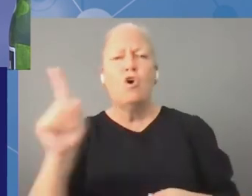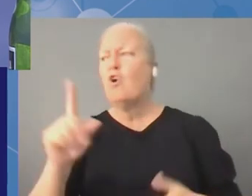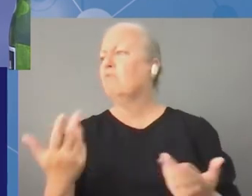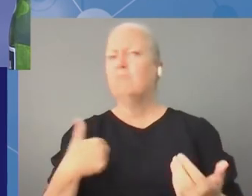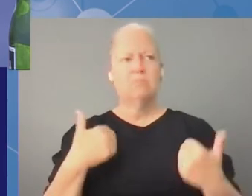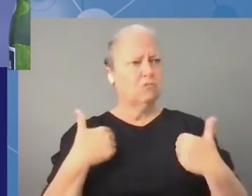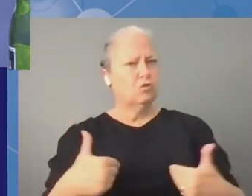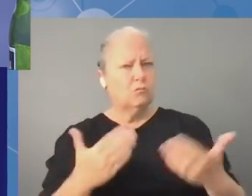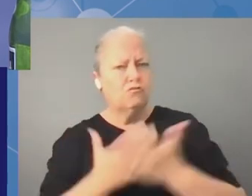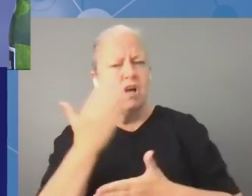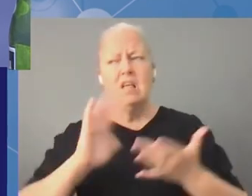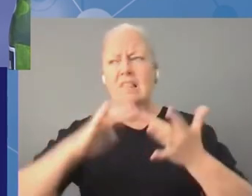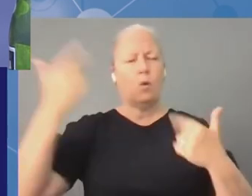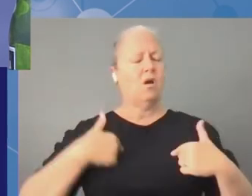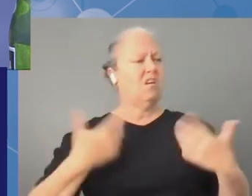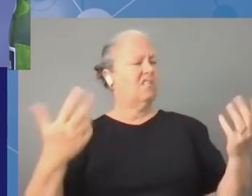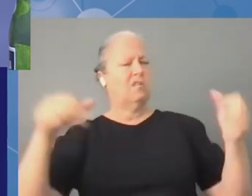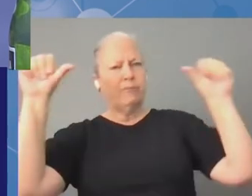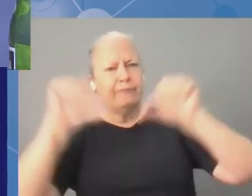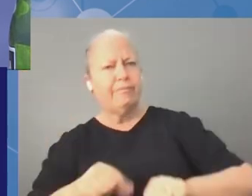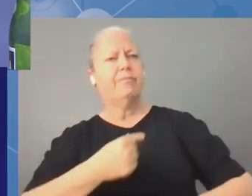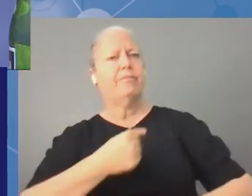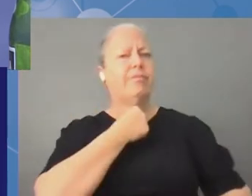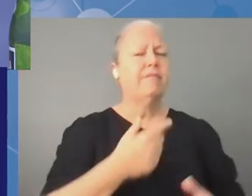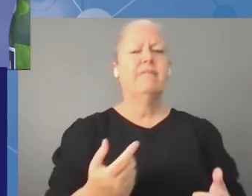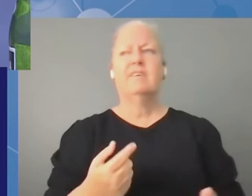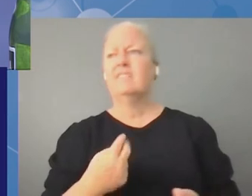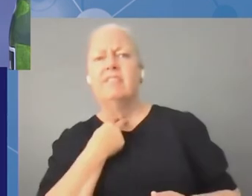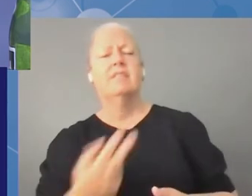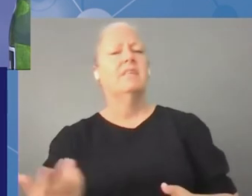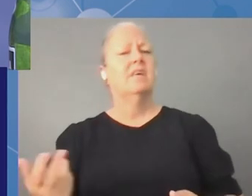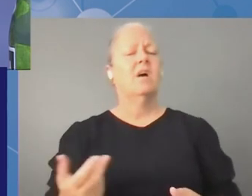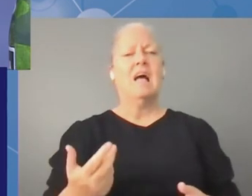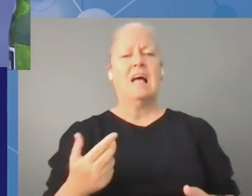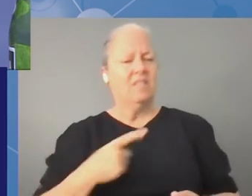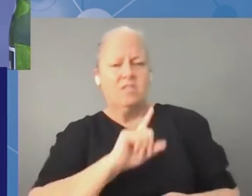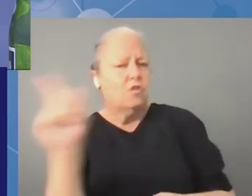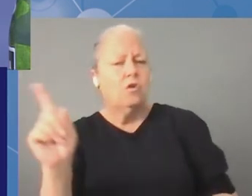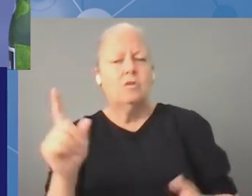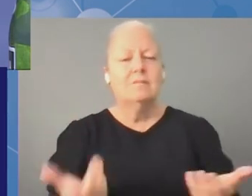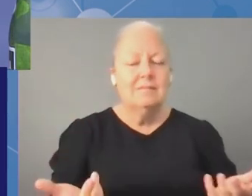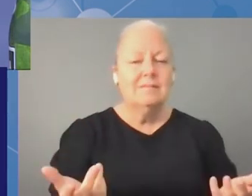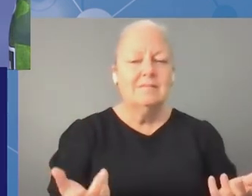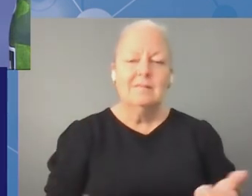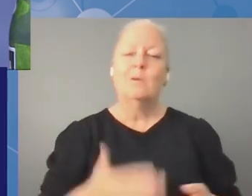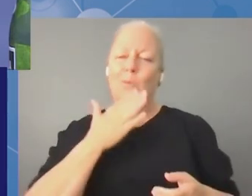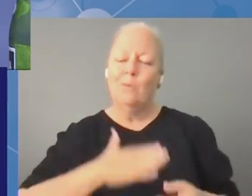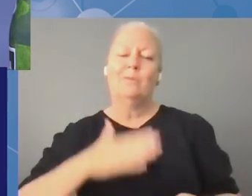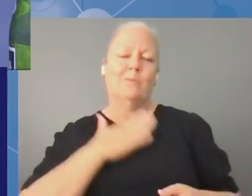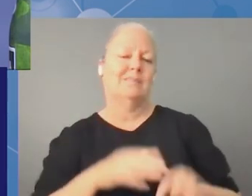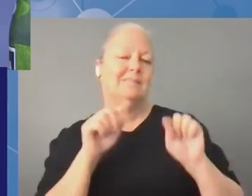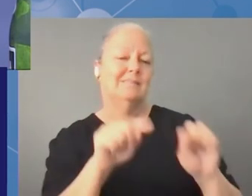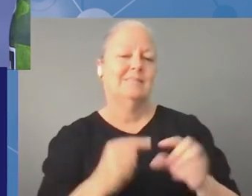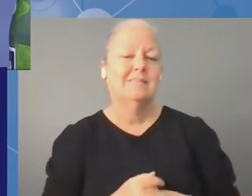على الدوام وبالتبادل، وأيضا يجب أن نتحدث عن الأمور الصعبة